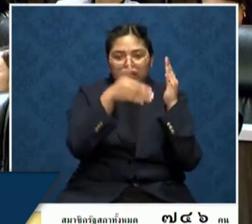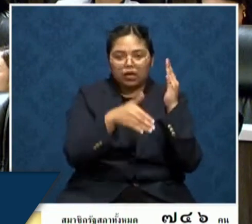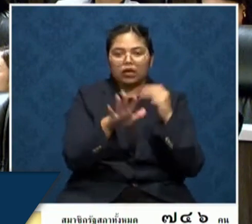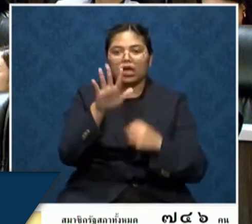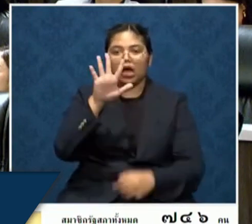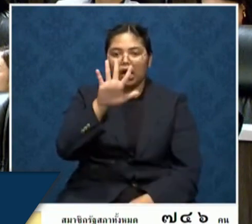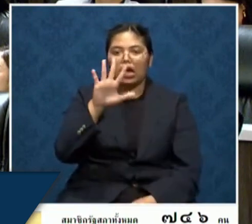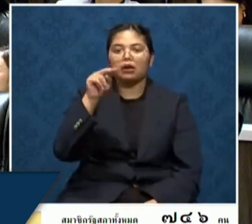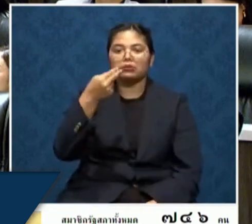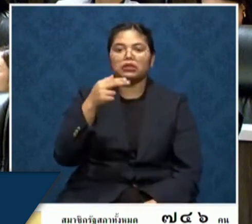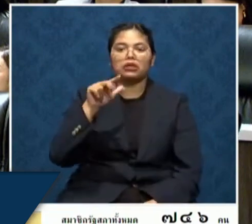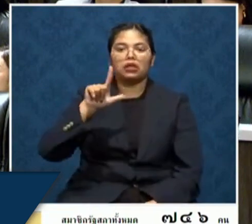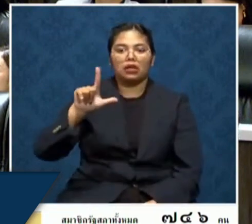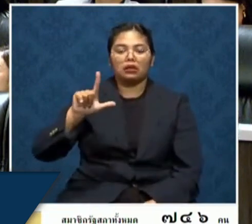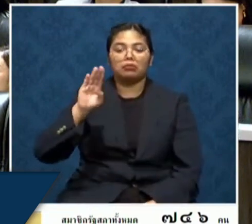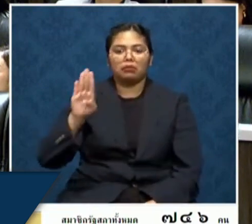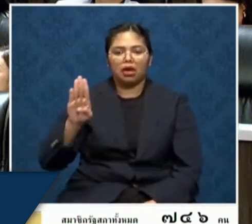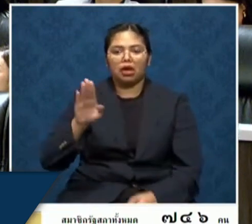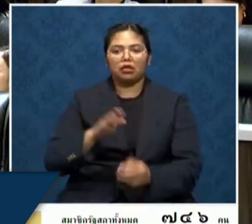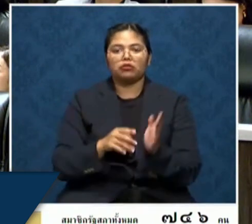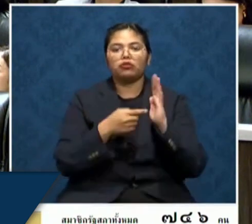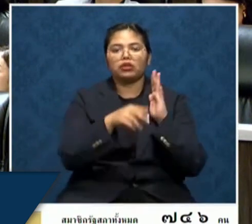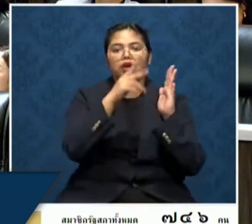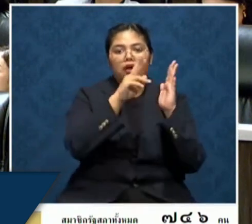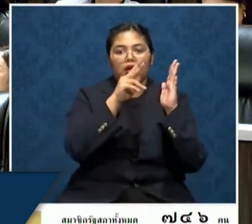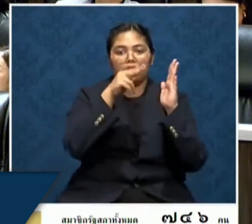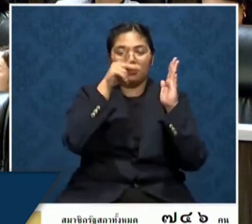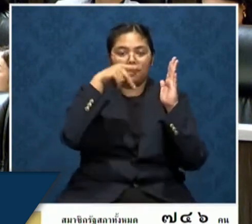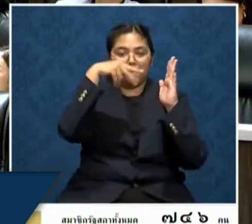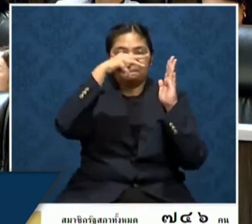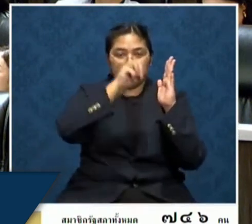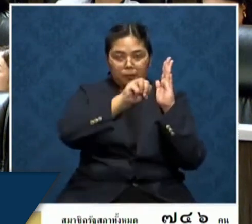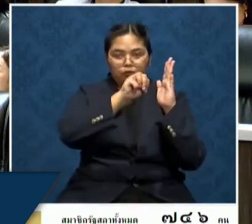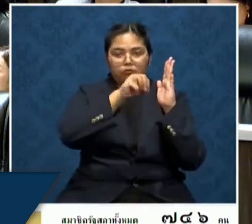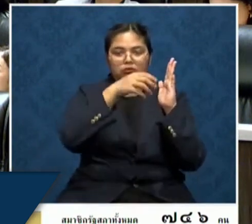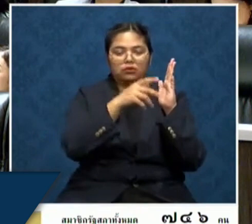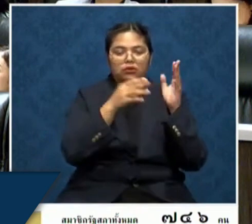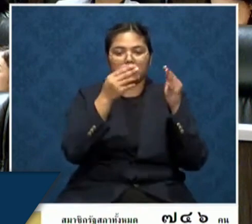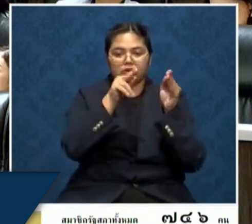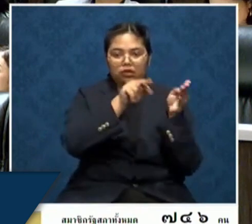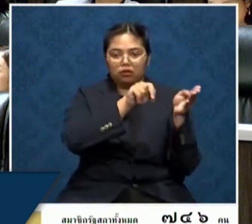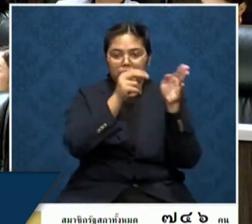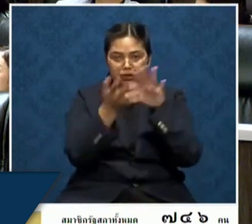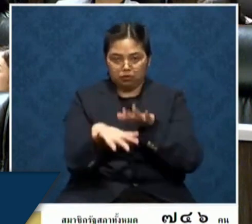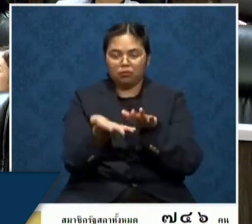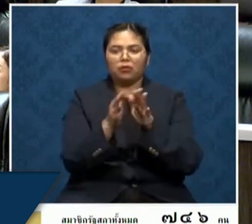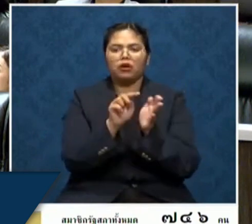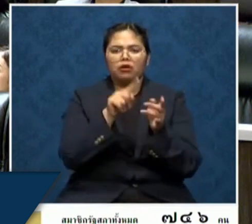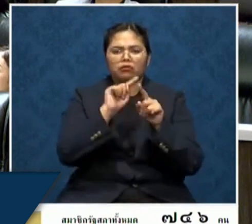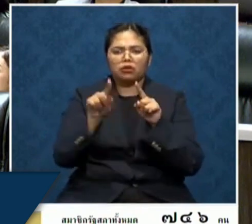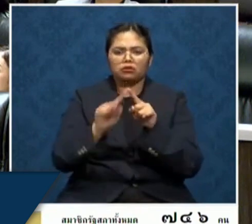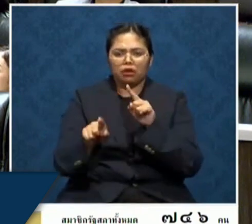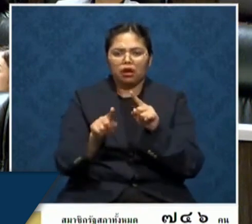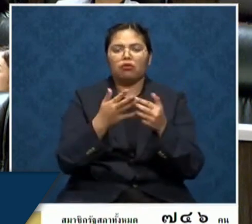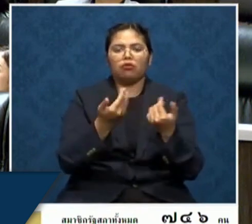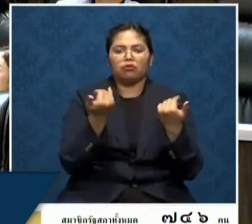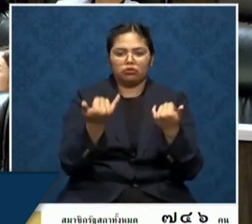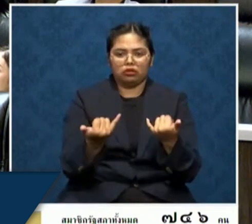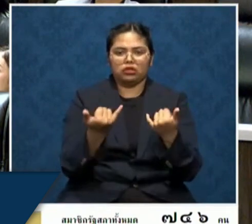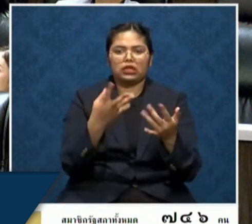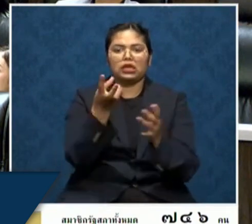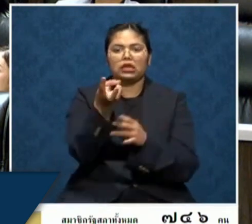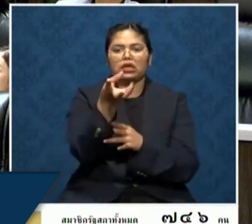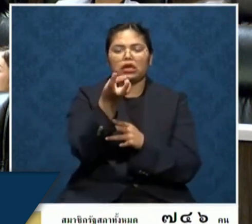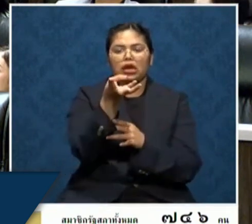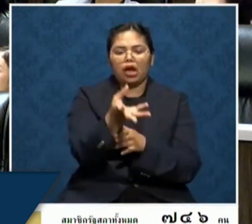านบาทแต่หลายแห่งเช่นมุกดาหารนครพนมปีที่แล้วรัฐพยายามลดค่าเช่าจากไร่ละหลักหมื่นมาหลักพัน